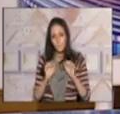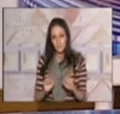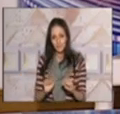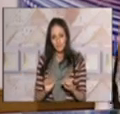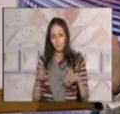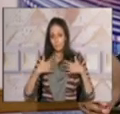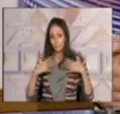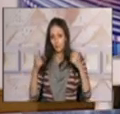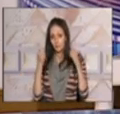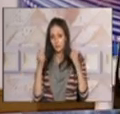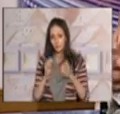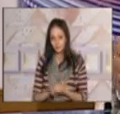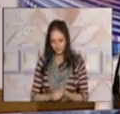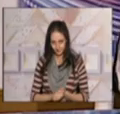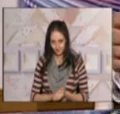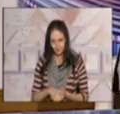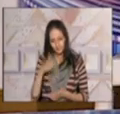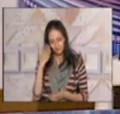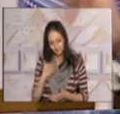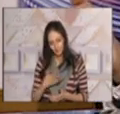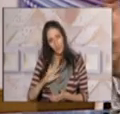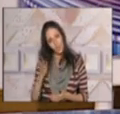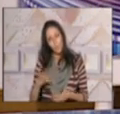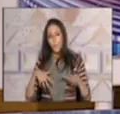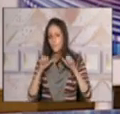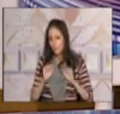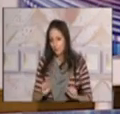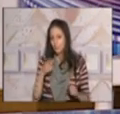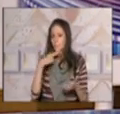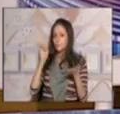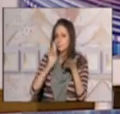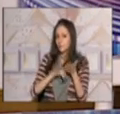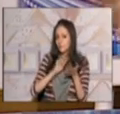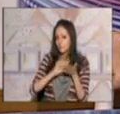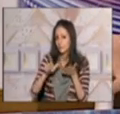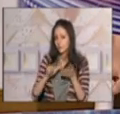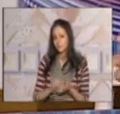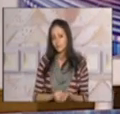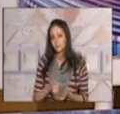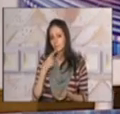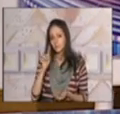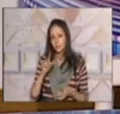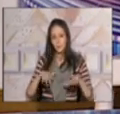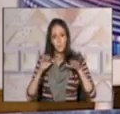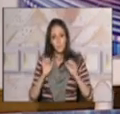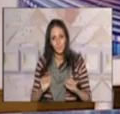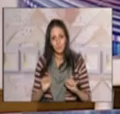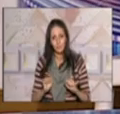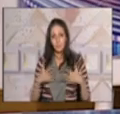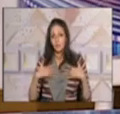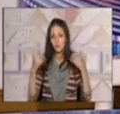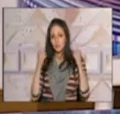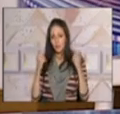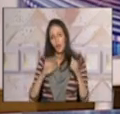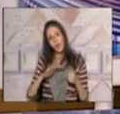البريد ممكن يبعت الرساله. صحيح. او الحواله بطريقه او باخرى، انما مكتب الصحه ده رايح لضروره. صحيح. مكتب التموين نفس الحكايه